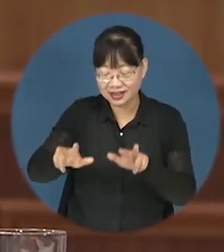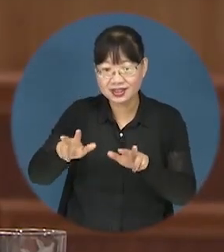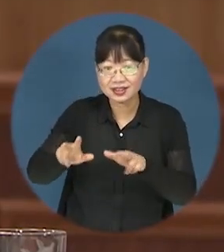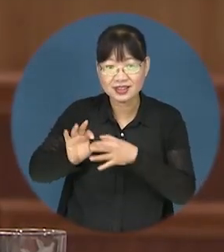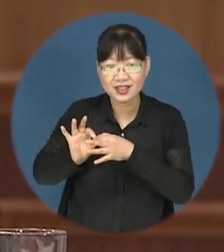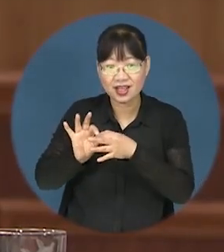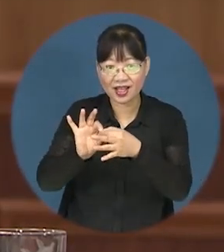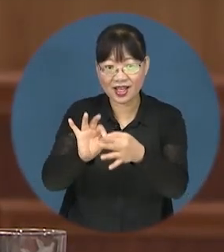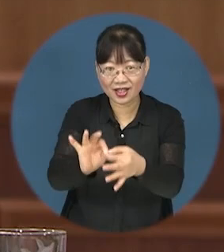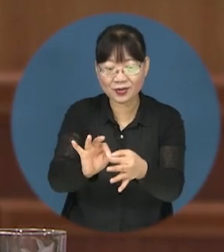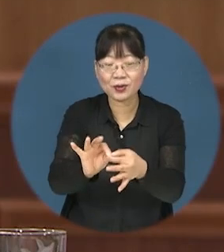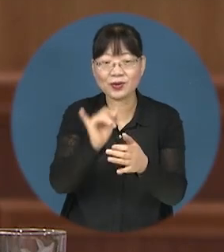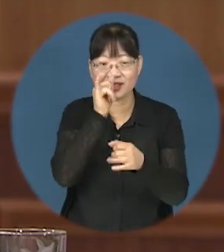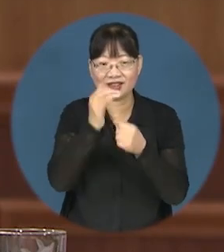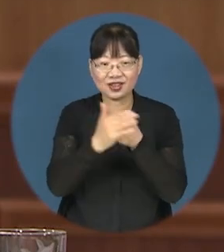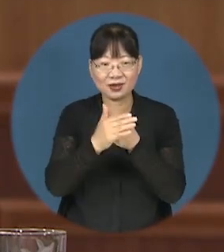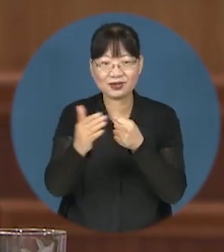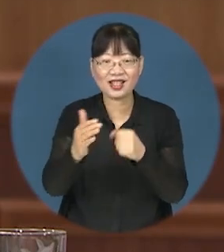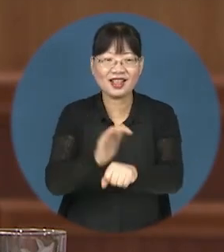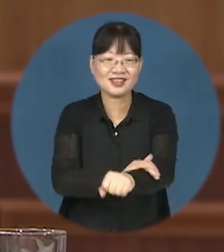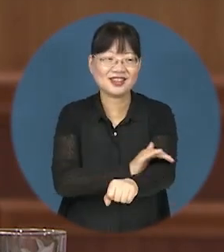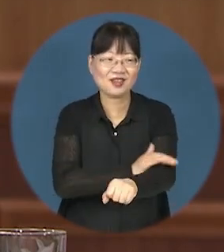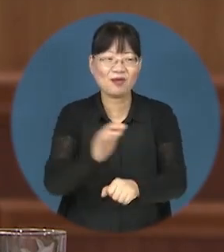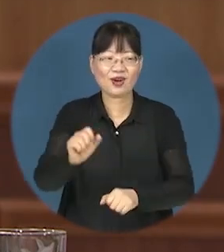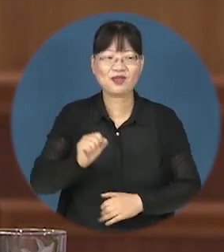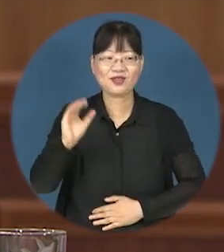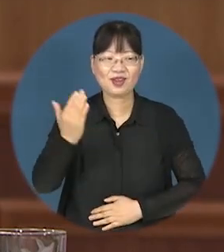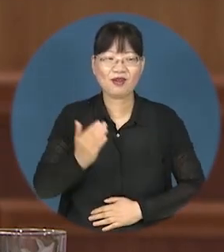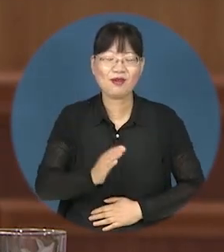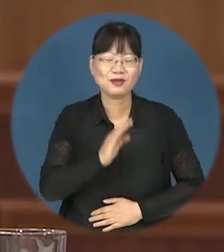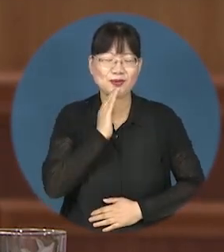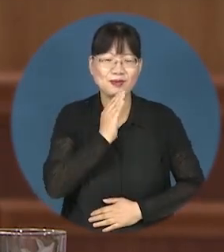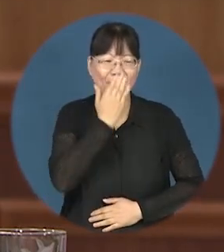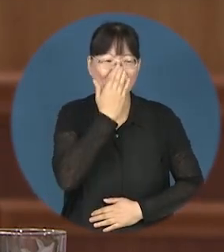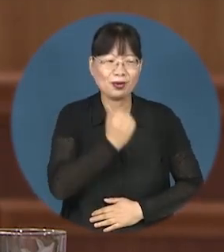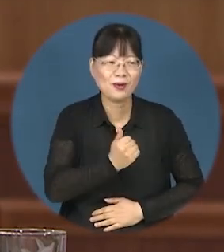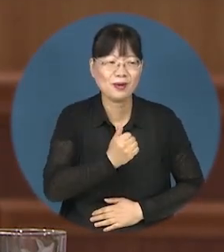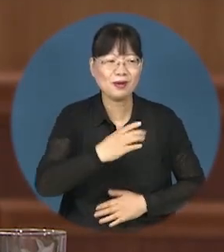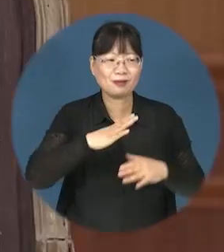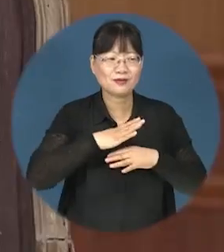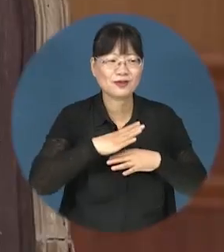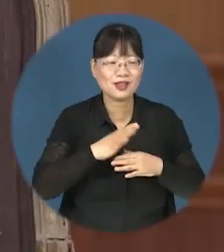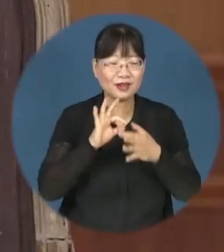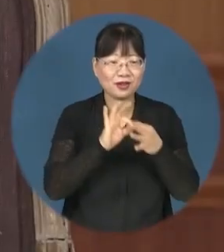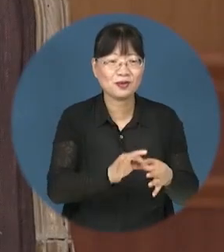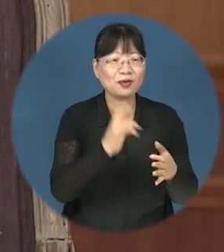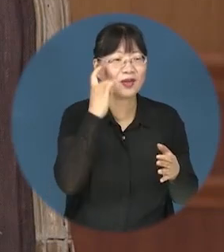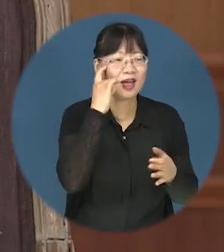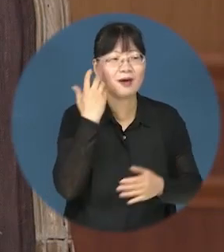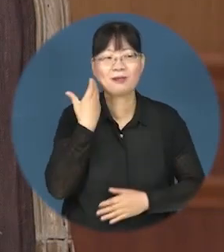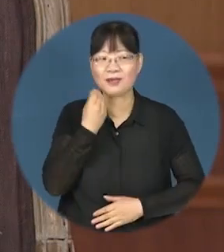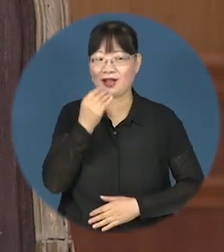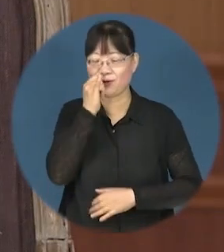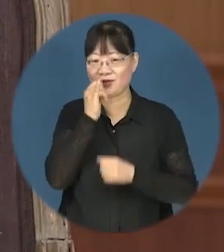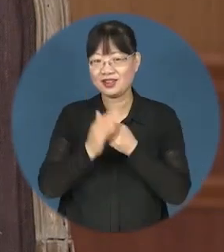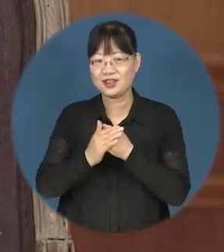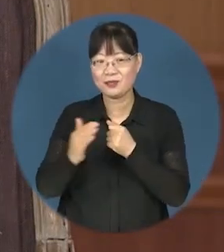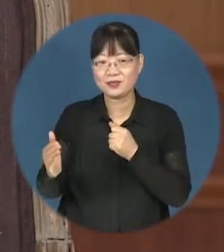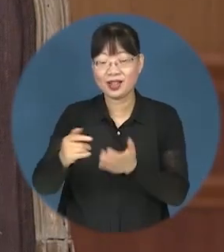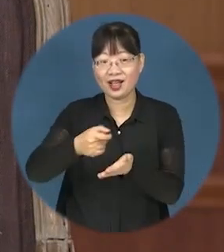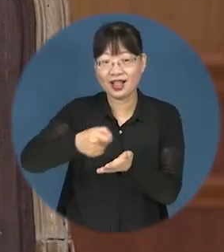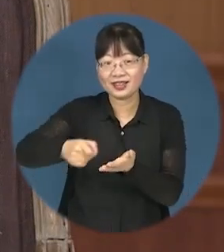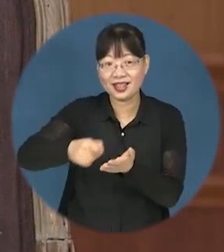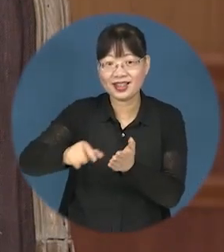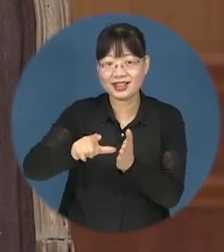인연이 돼서 하고 있습니다 예 그렇게 쉽고 무서운데 그걸 왜 계속 길게 매력이 있더라구요 그래 쓸